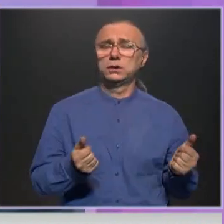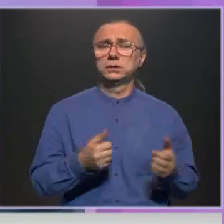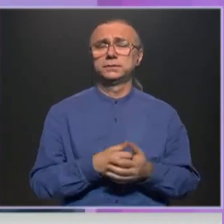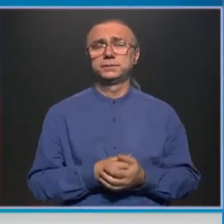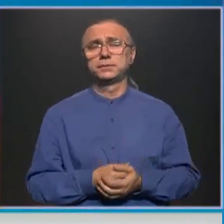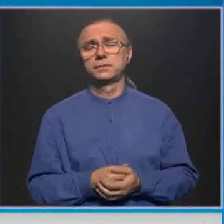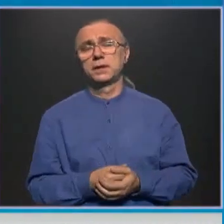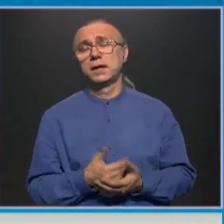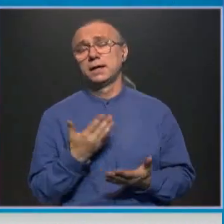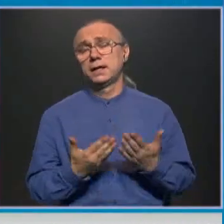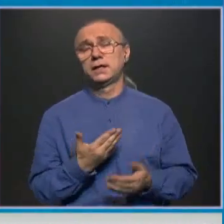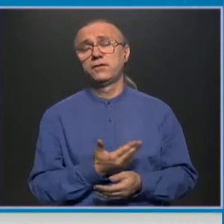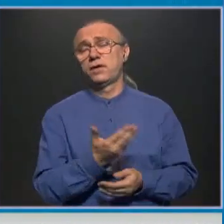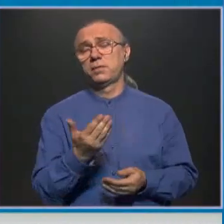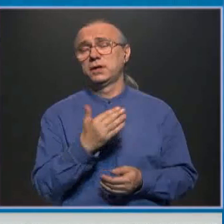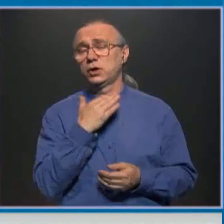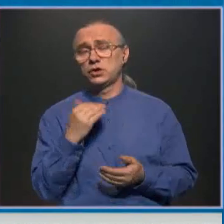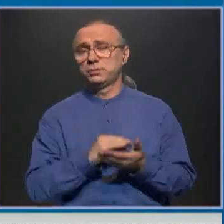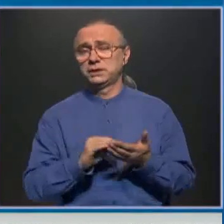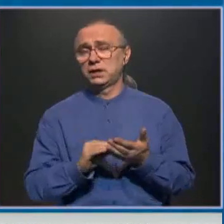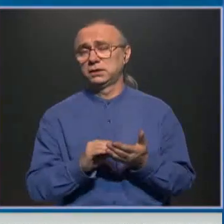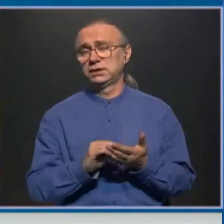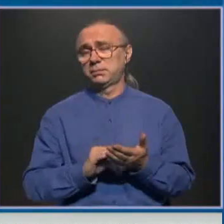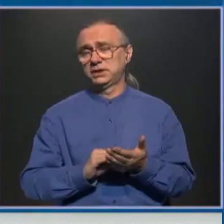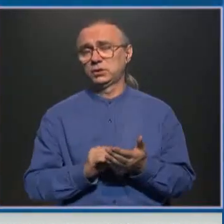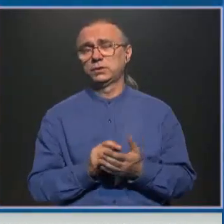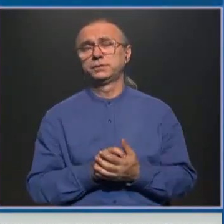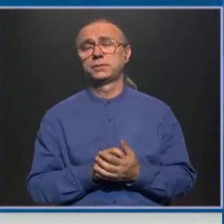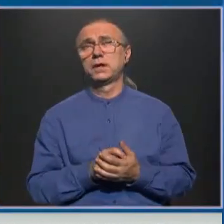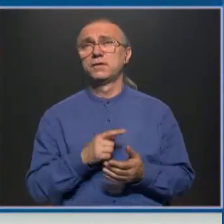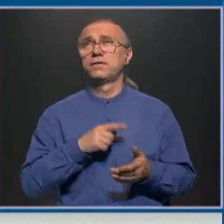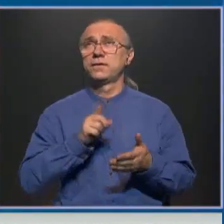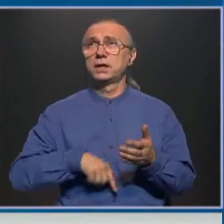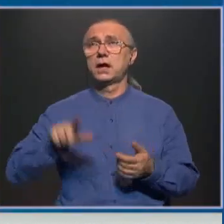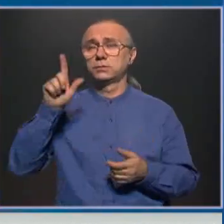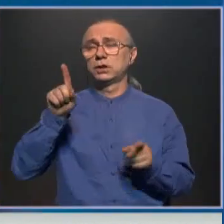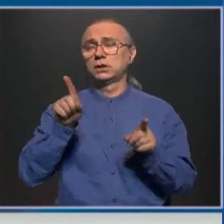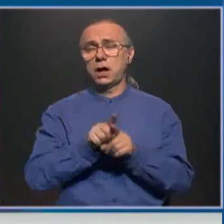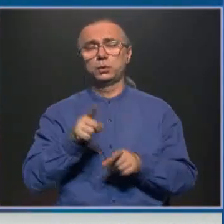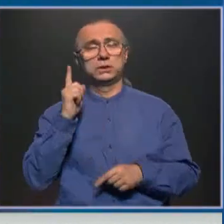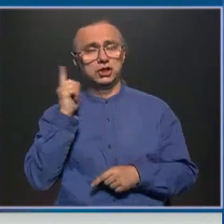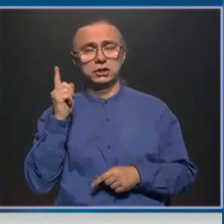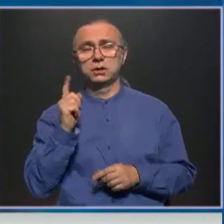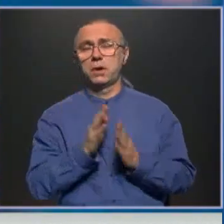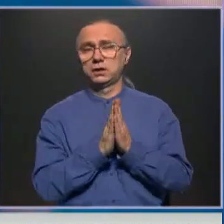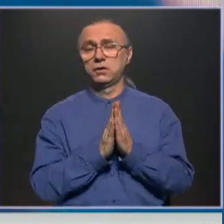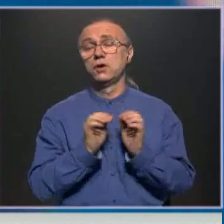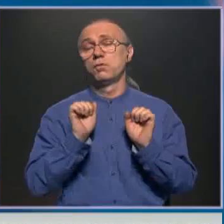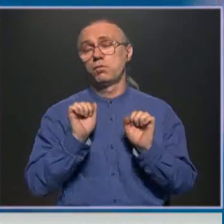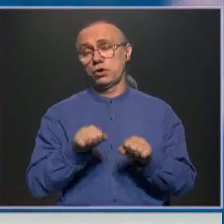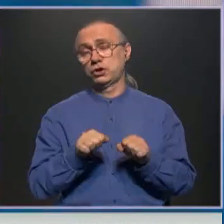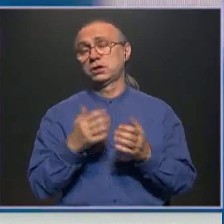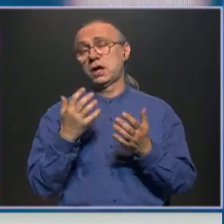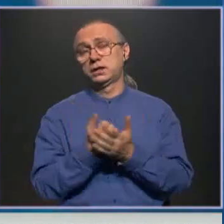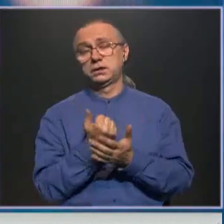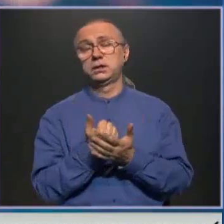плохая. То есть, если вам неохота записочку писать, и вы верите, что Господь и так услышит вашу молитву, то вы можете просто взять и найти сайт